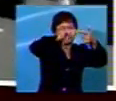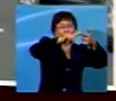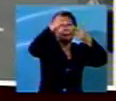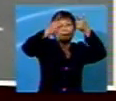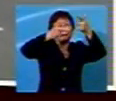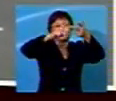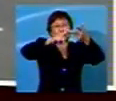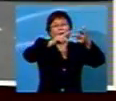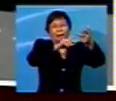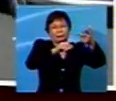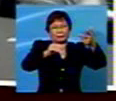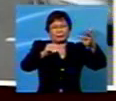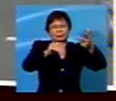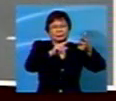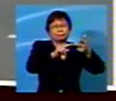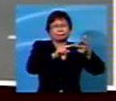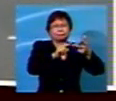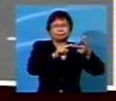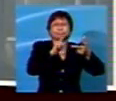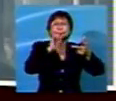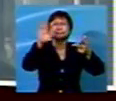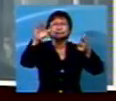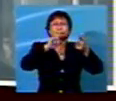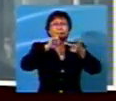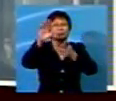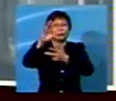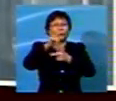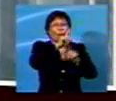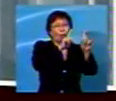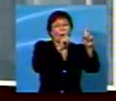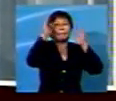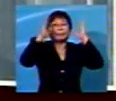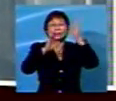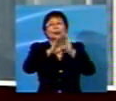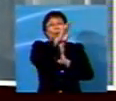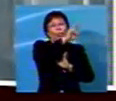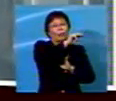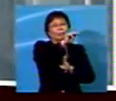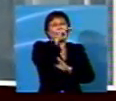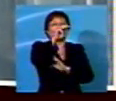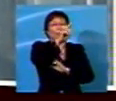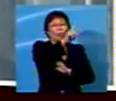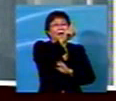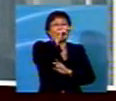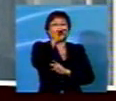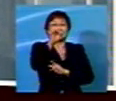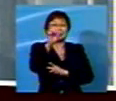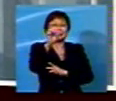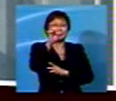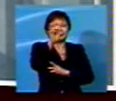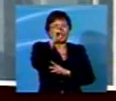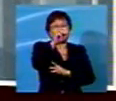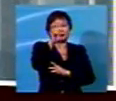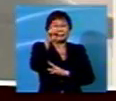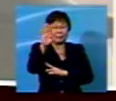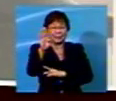pelancongan dan juga er satu perjanji antara One Malaysia development berhad 1mdb jadi Wisma Putra juga turut